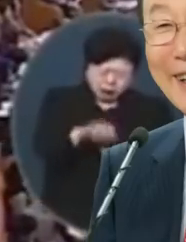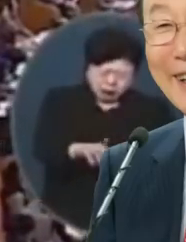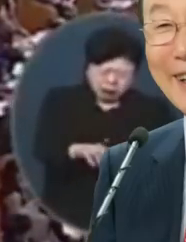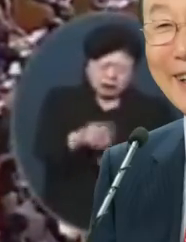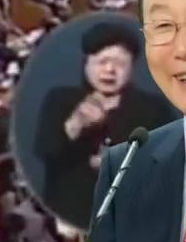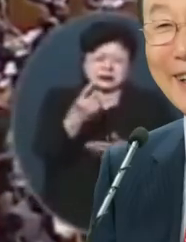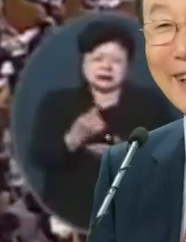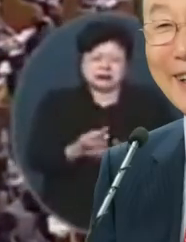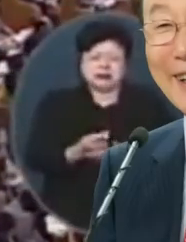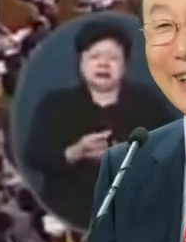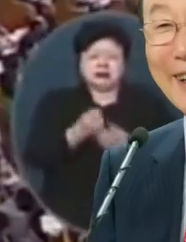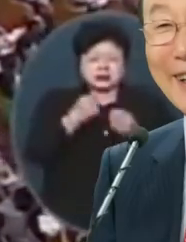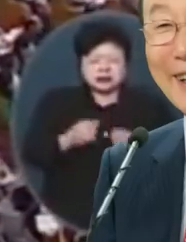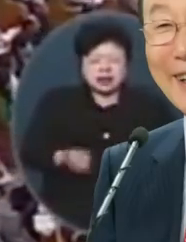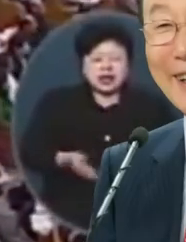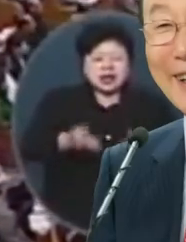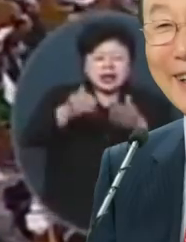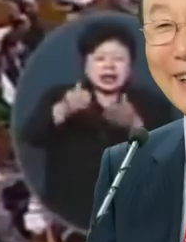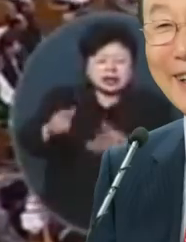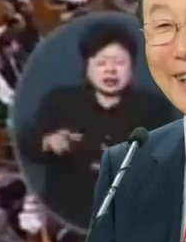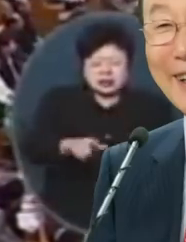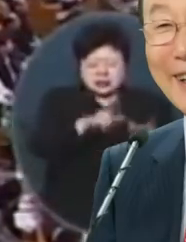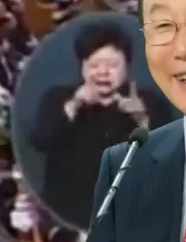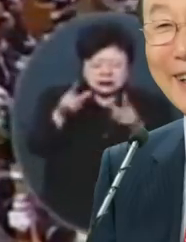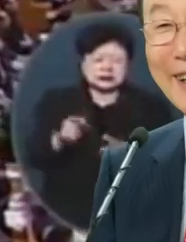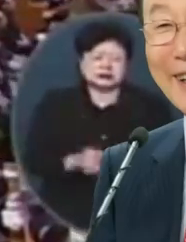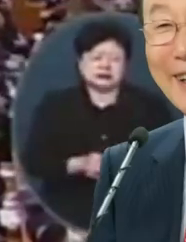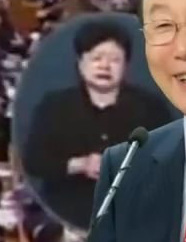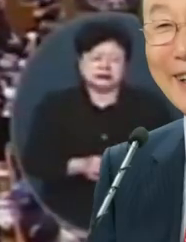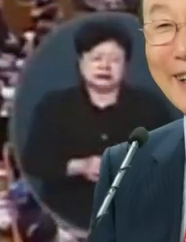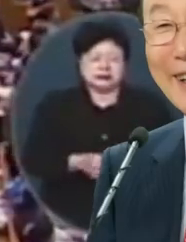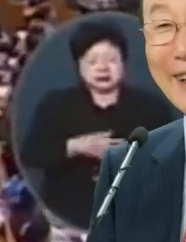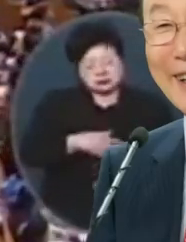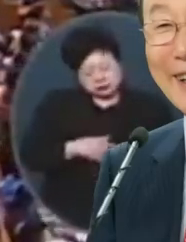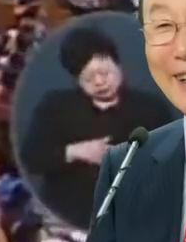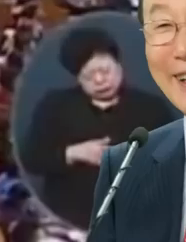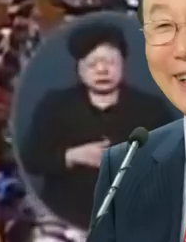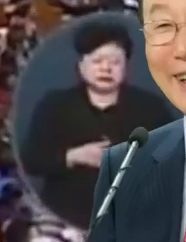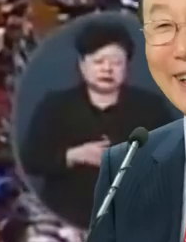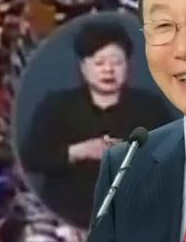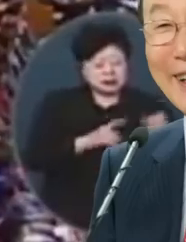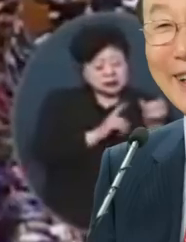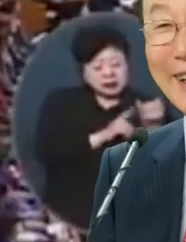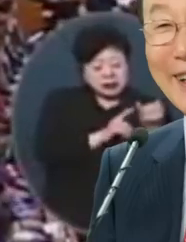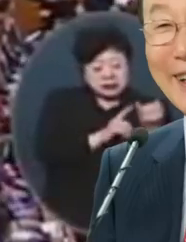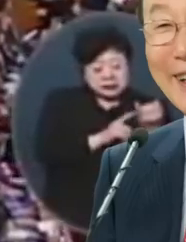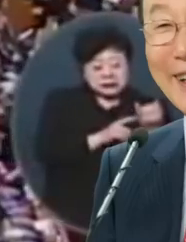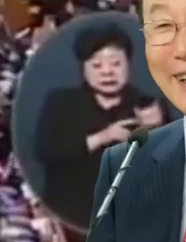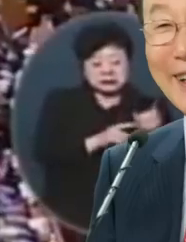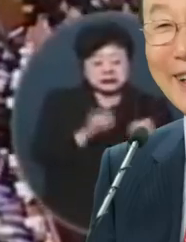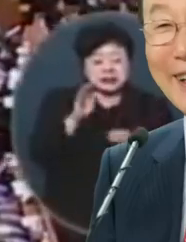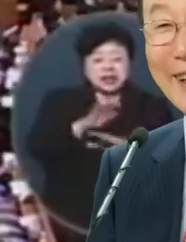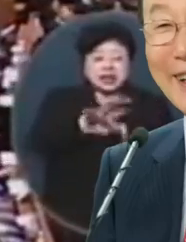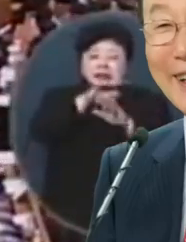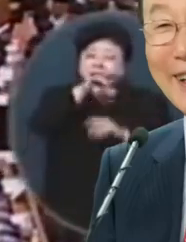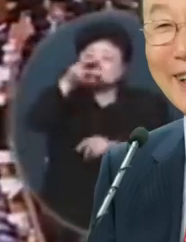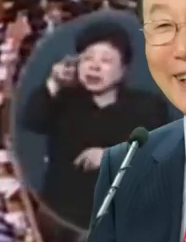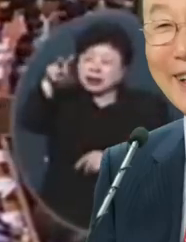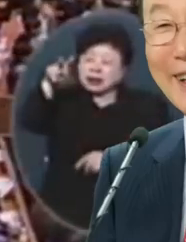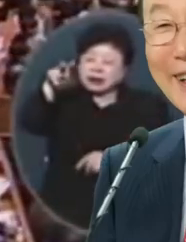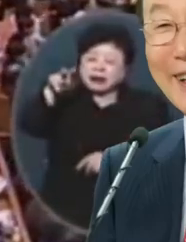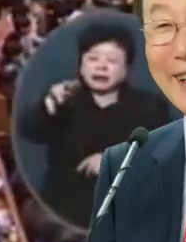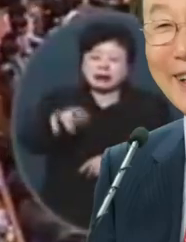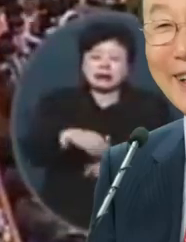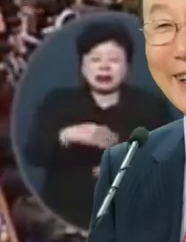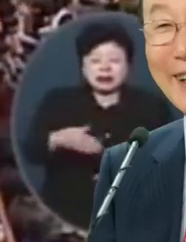억압함으로 살아갈 길을 놓쳐버리고 마는 것입니다. 이 여인은 하늘을 쳐다봐도 갈